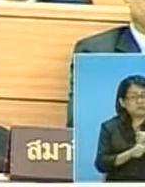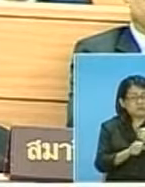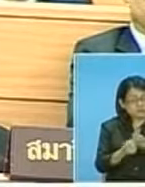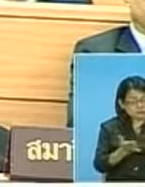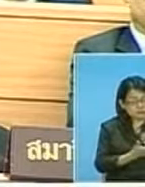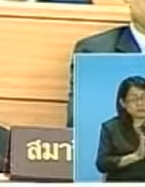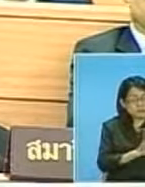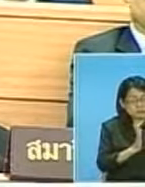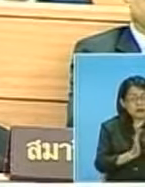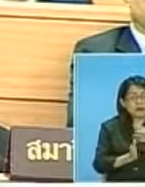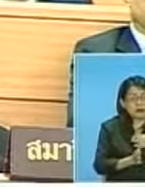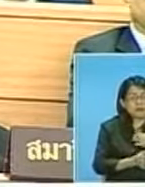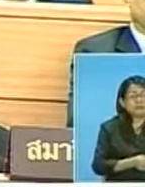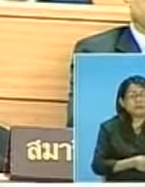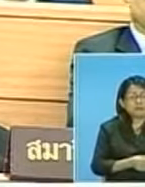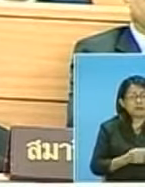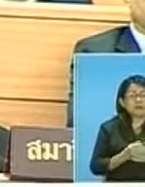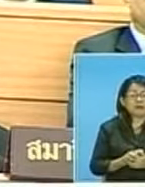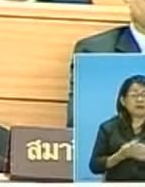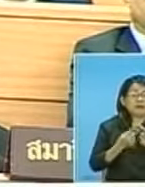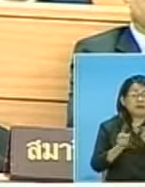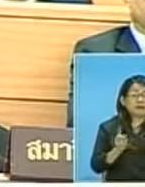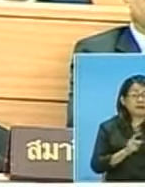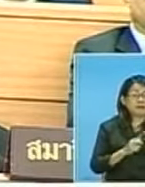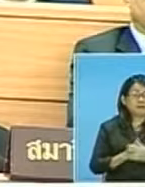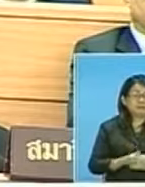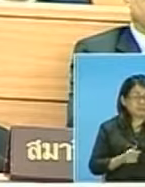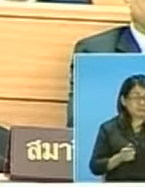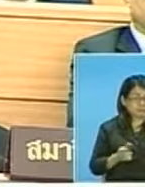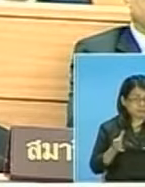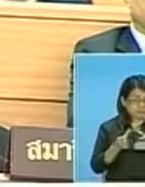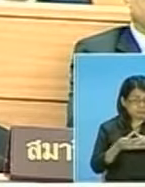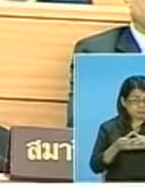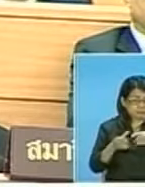ตรงนี้ได้ดีนะครับนอกเหนือจากคนที่อีก